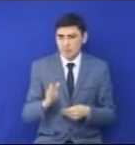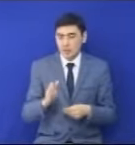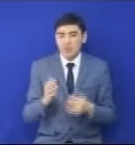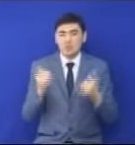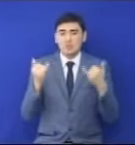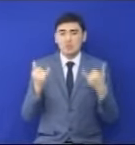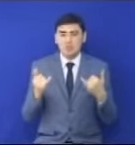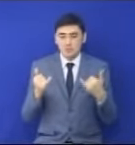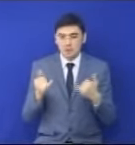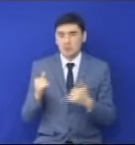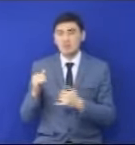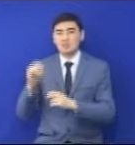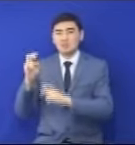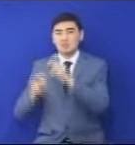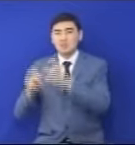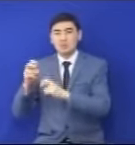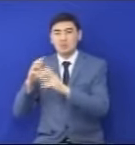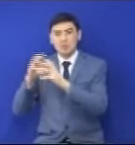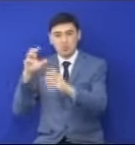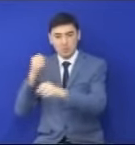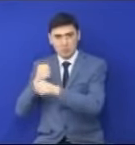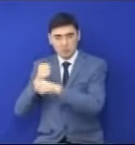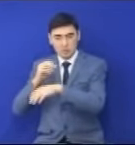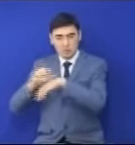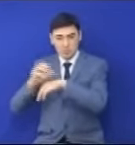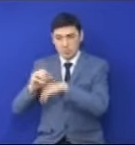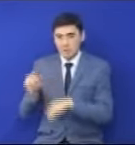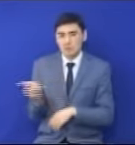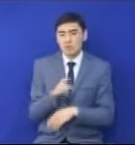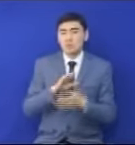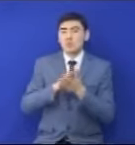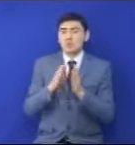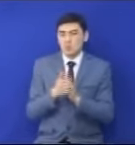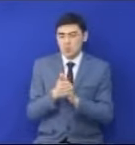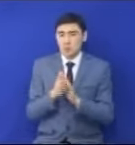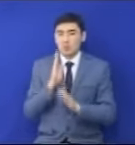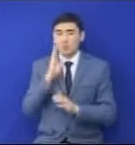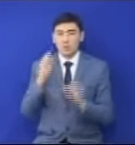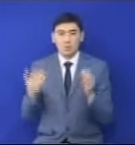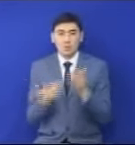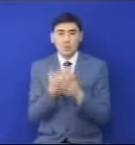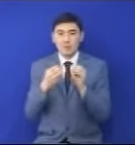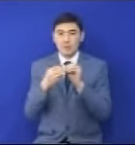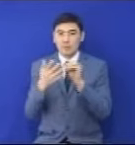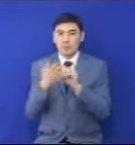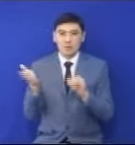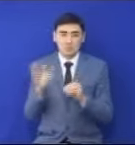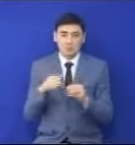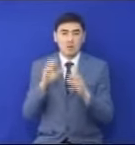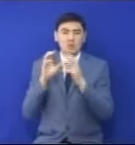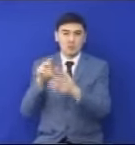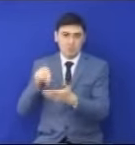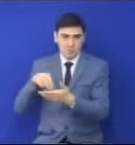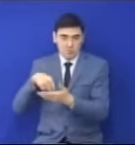қазір жан-жақты келісімшарт жасалып та қойған. Әзірге сыйымдылығы жоғары 15 автобус алынбақ. Олар қызмет көрсете